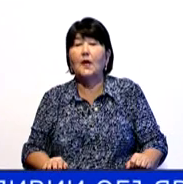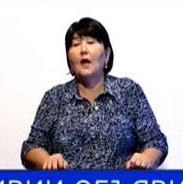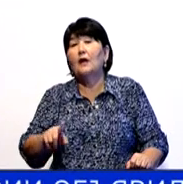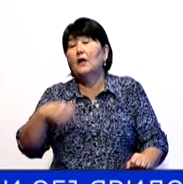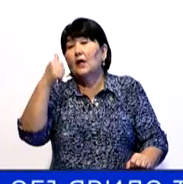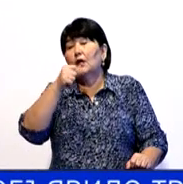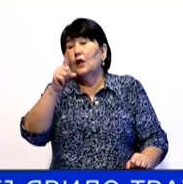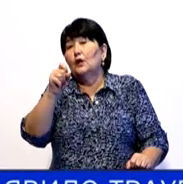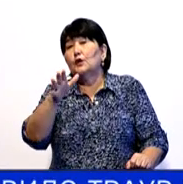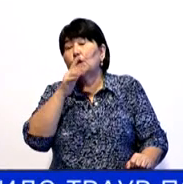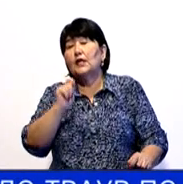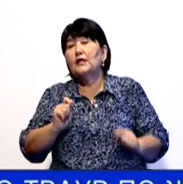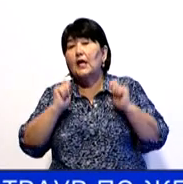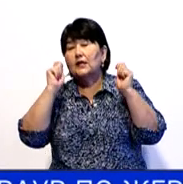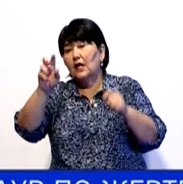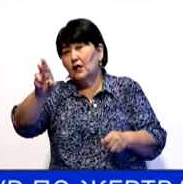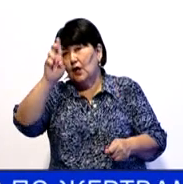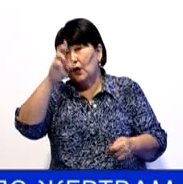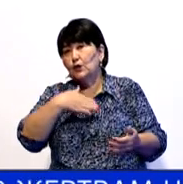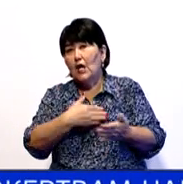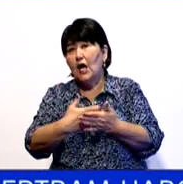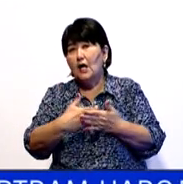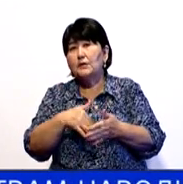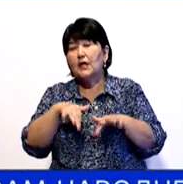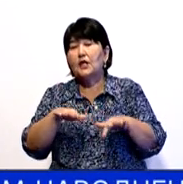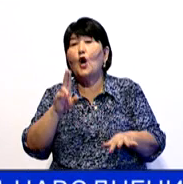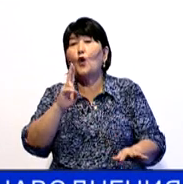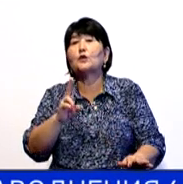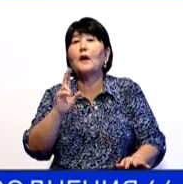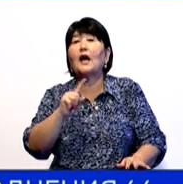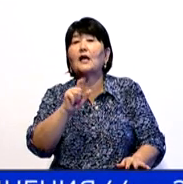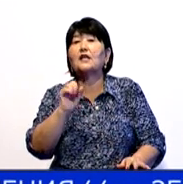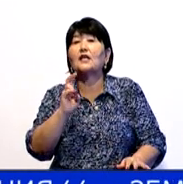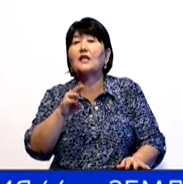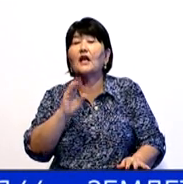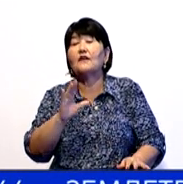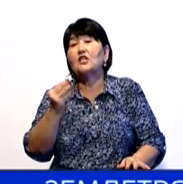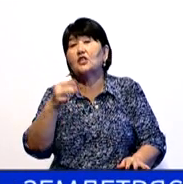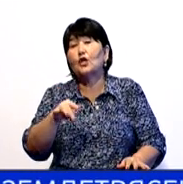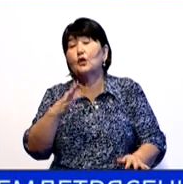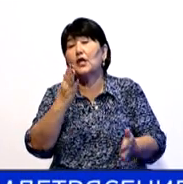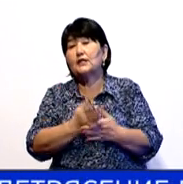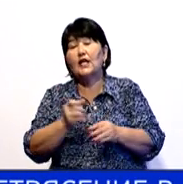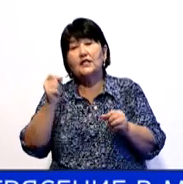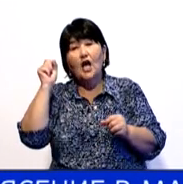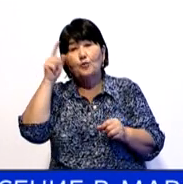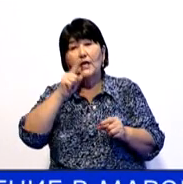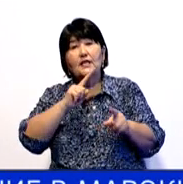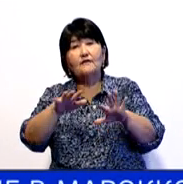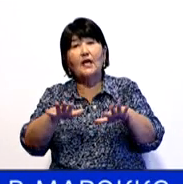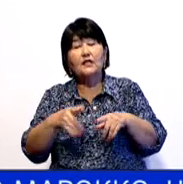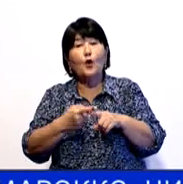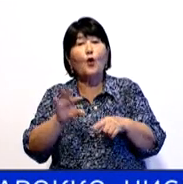В этом году 100 лет со дня рождения государственного общественного деятеля Конспека Казантаева. В Шиерийском районе состоялась познавательная конференция